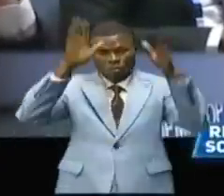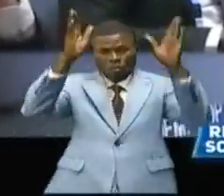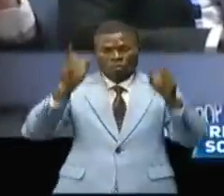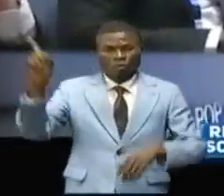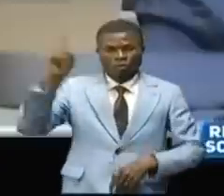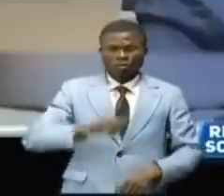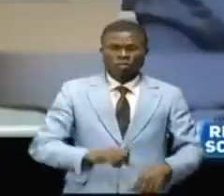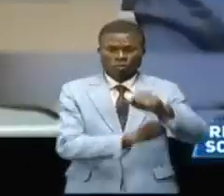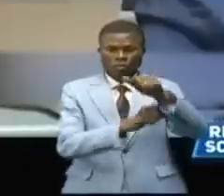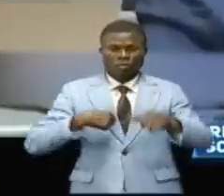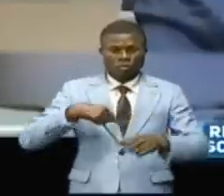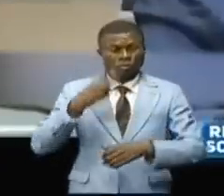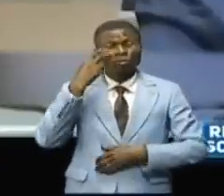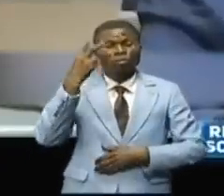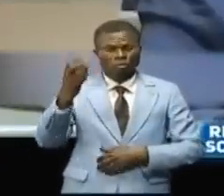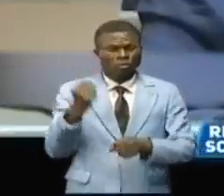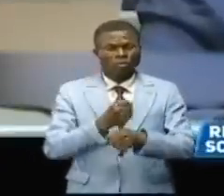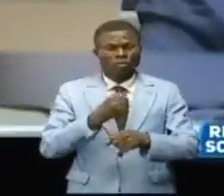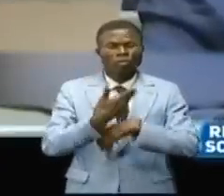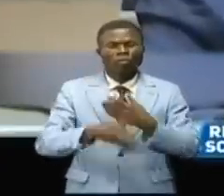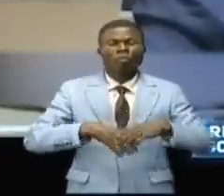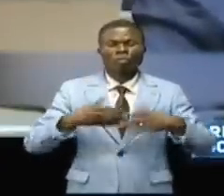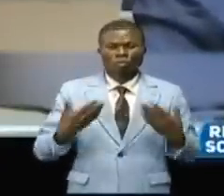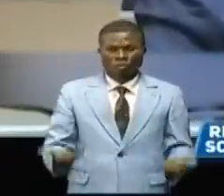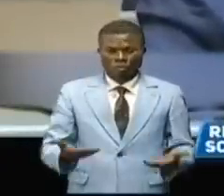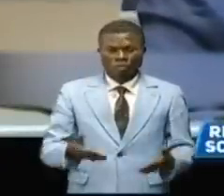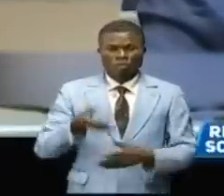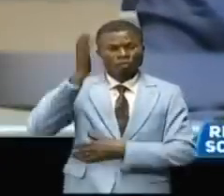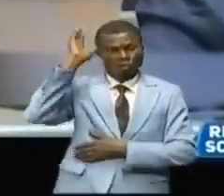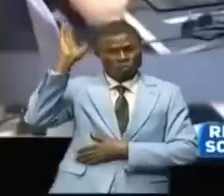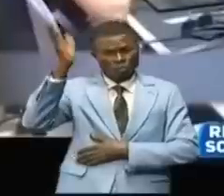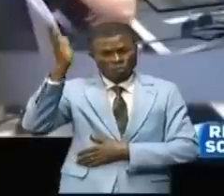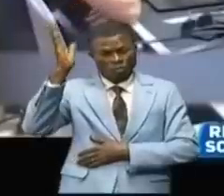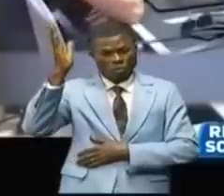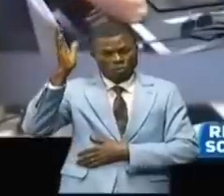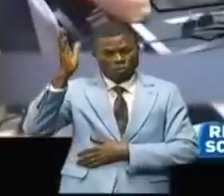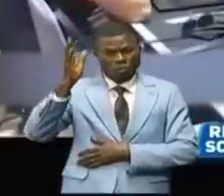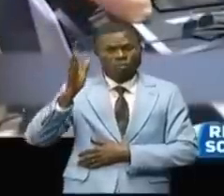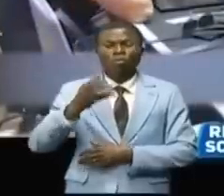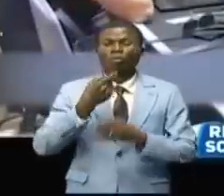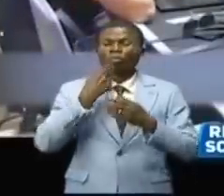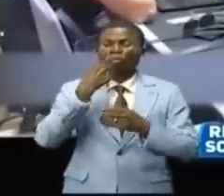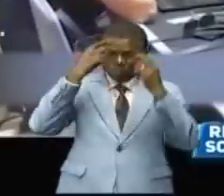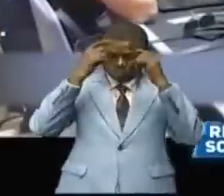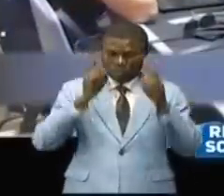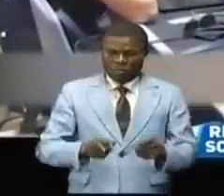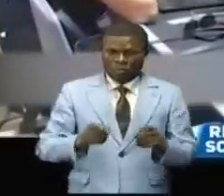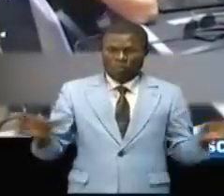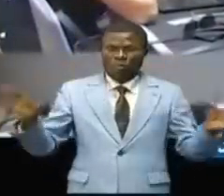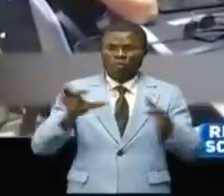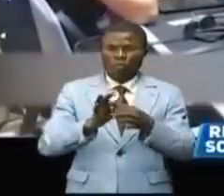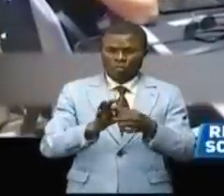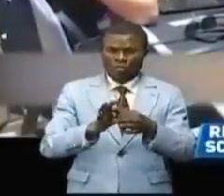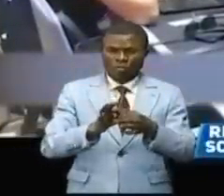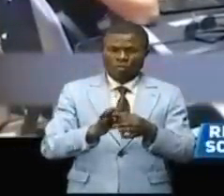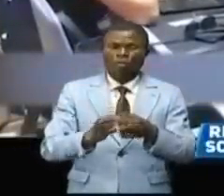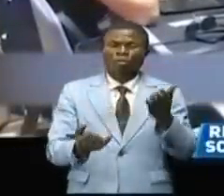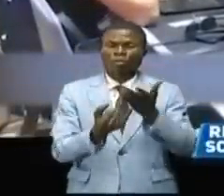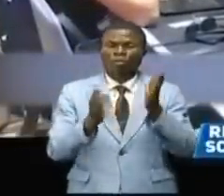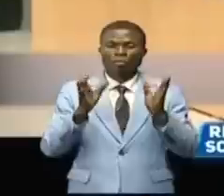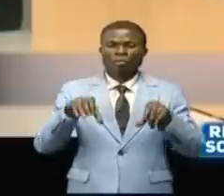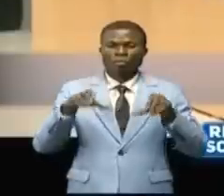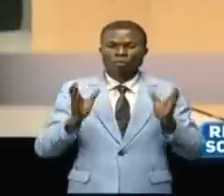viendront à Kinshasa voir des visus, des assises et se prononcera sur les apports ou les produits des génies